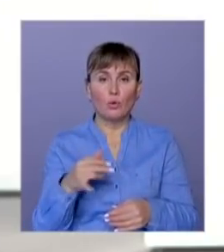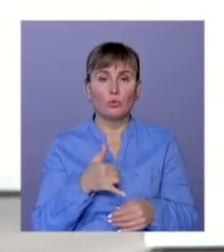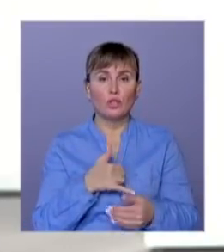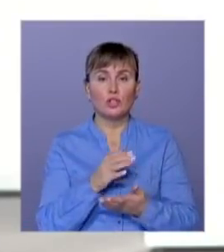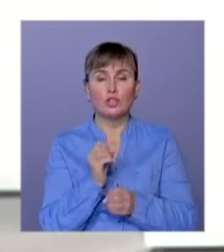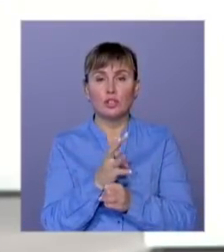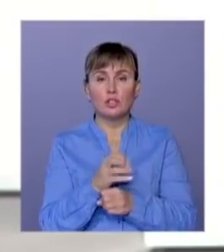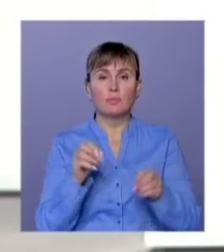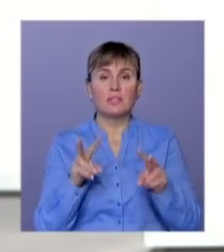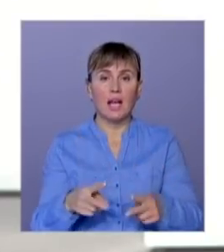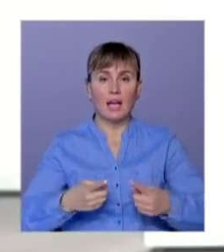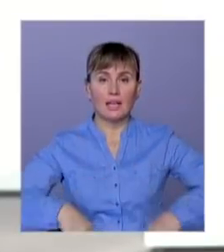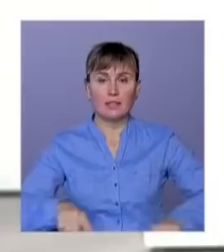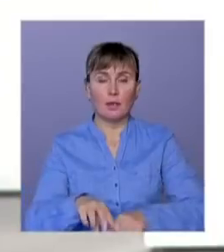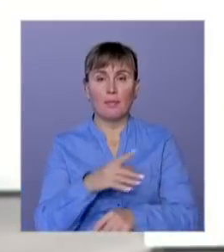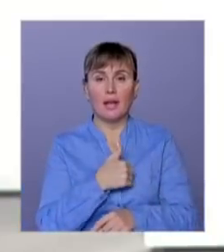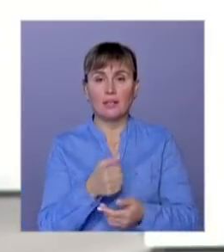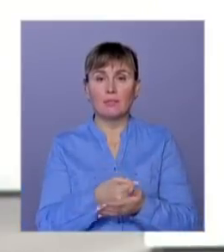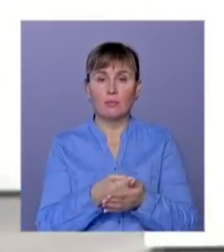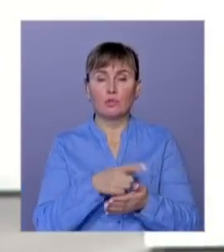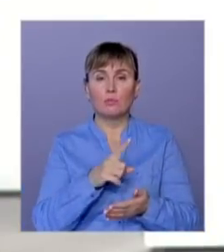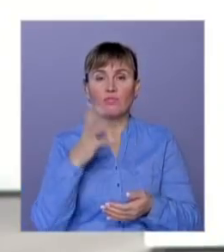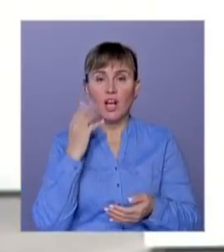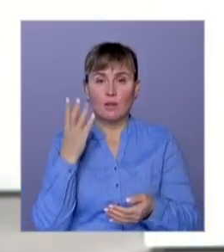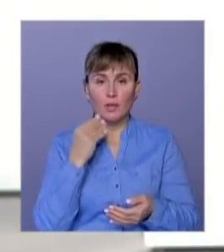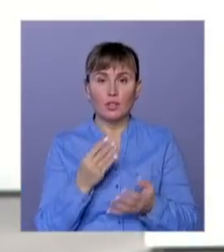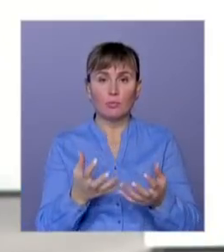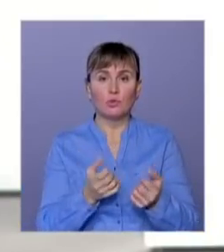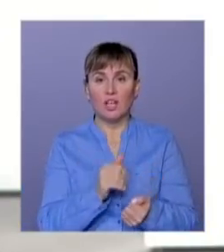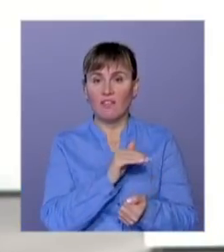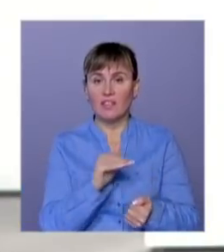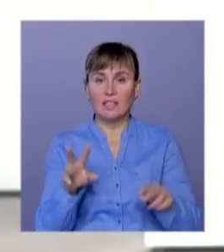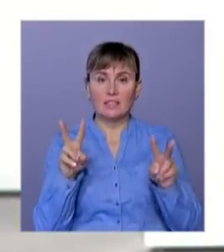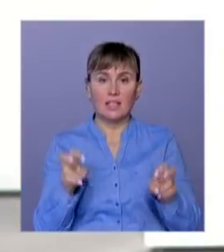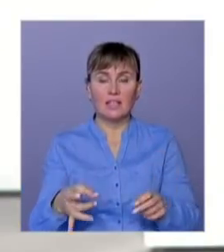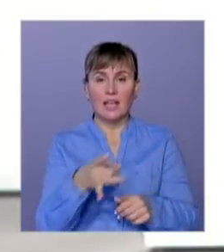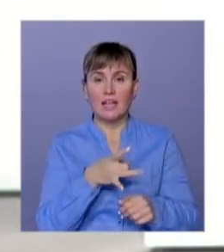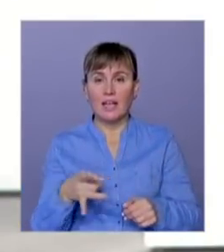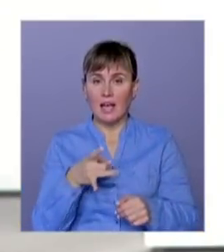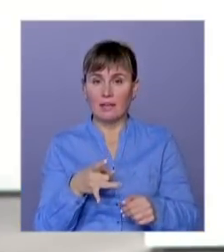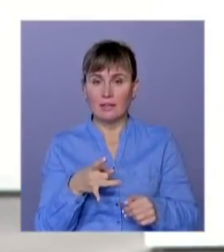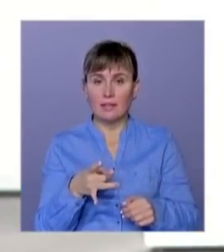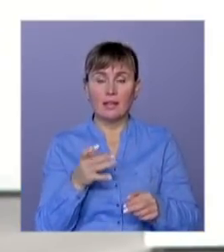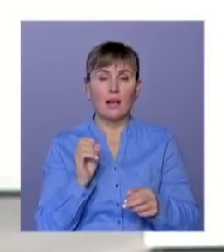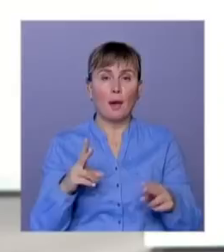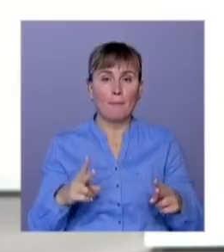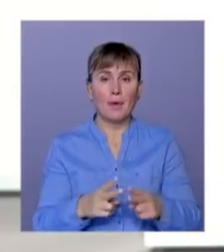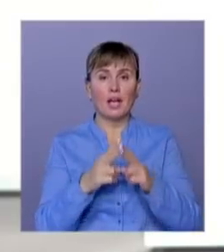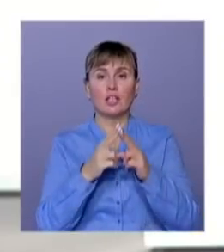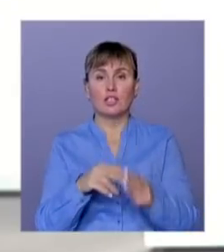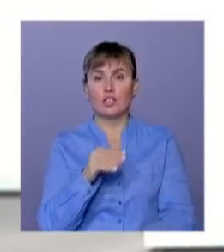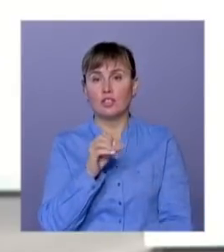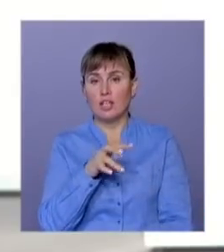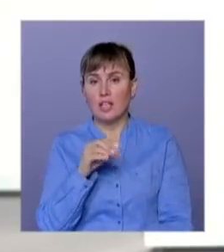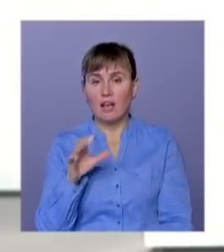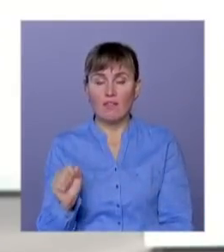специализированных организаций. Мы хотим добиться, чтобы в Алматы получил официальный статус регионального хаба ООН, как Париж, как Женева,